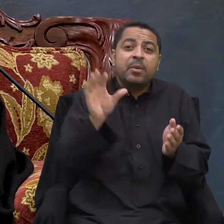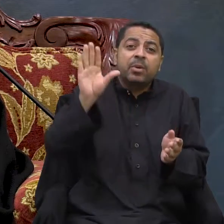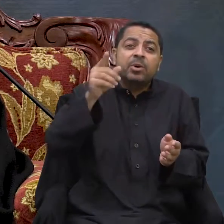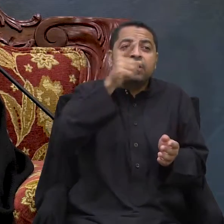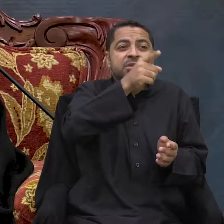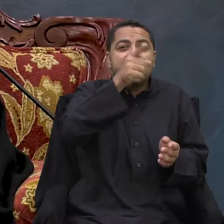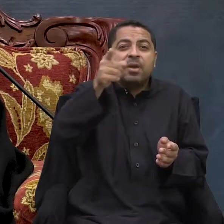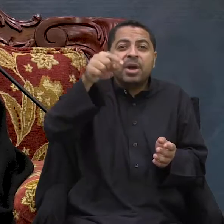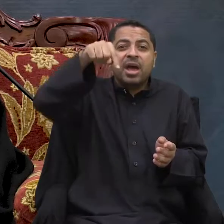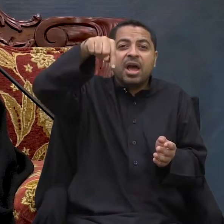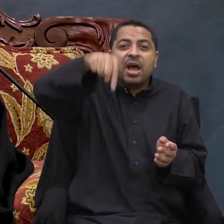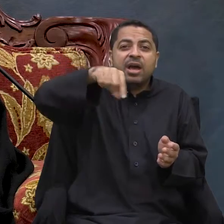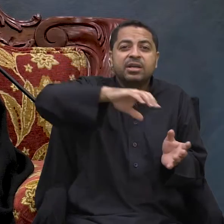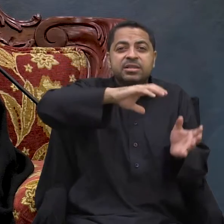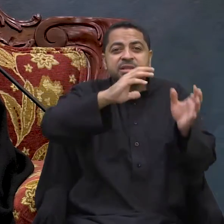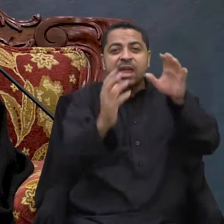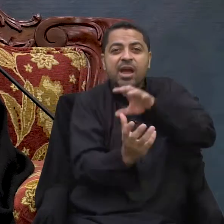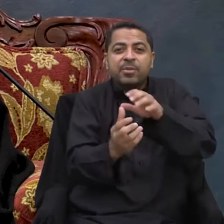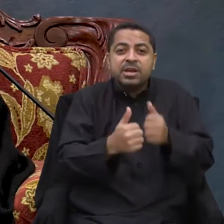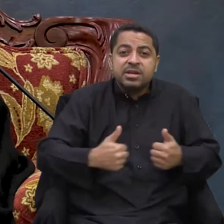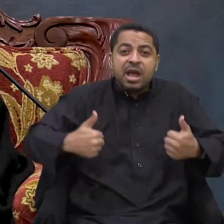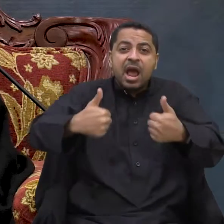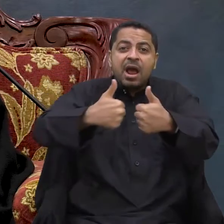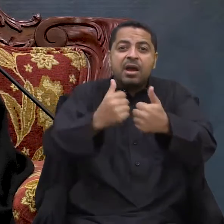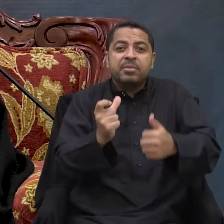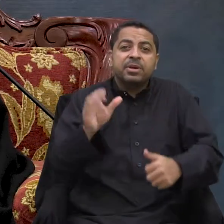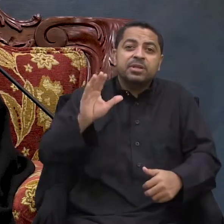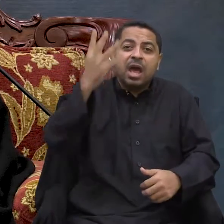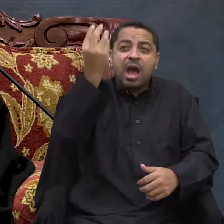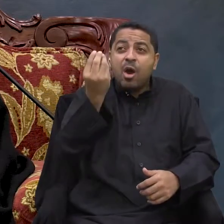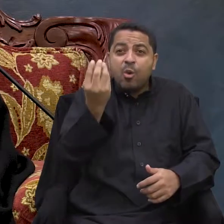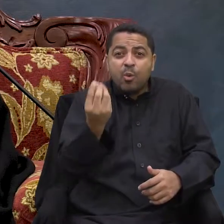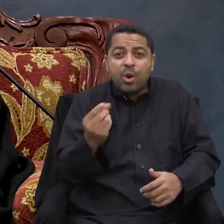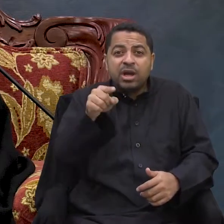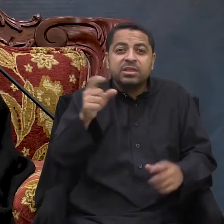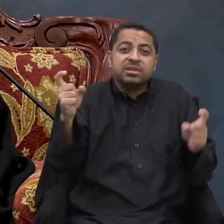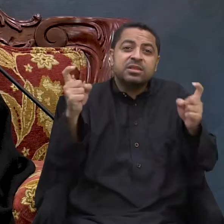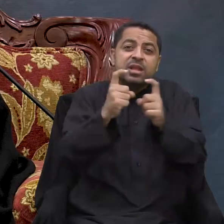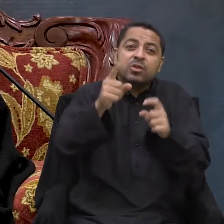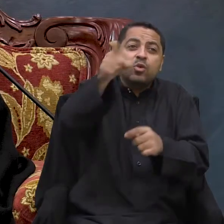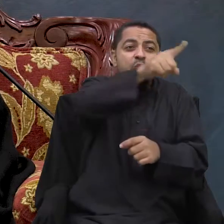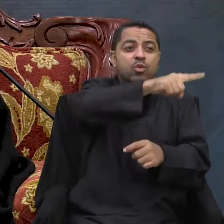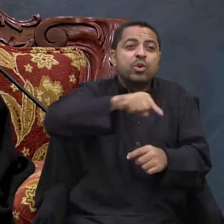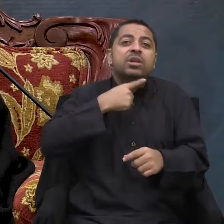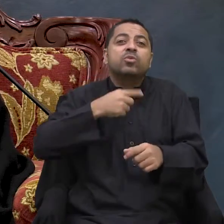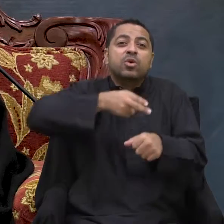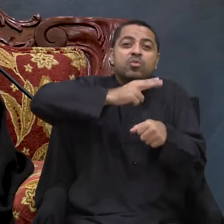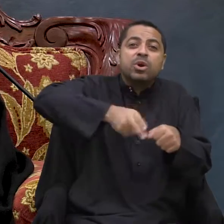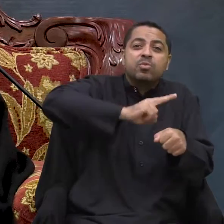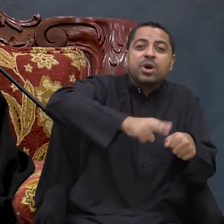إنكم عدوتم على أهله وعترته وذريته تريدون